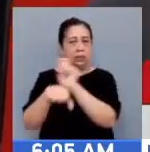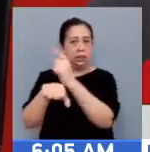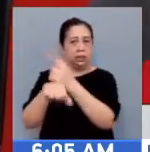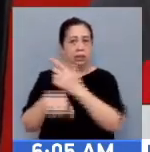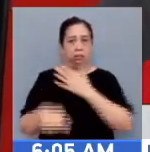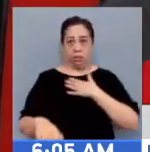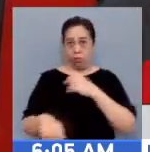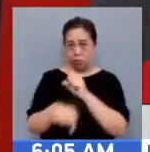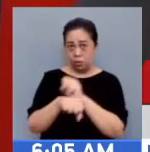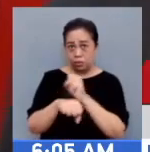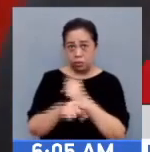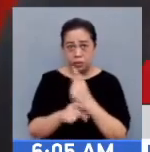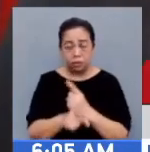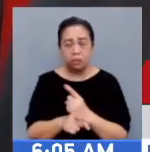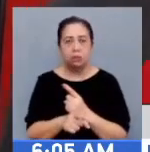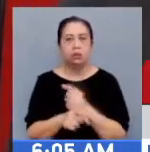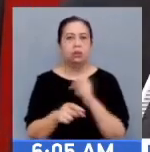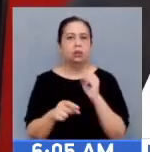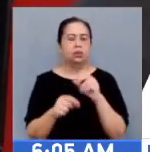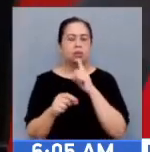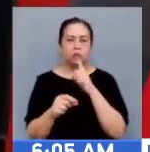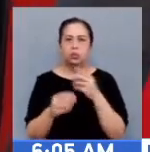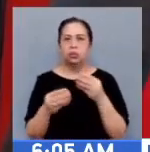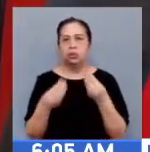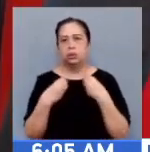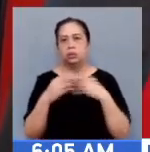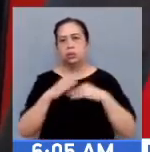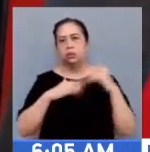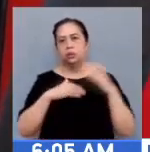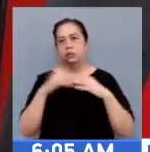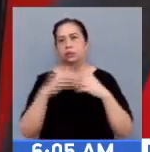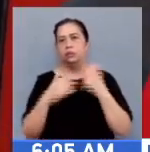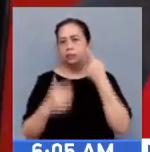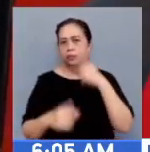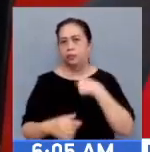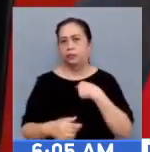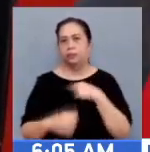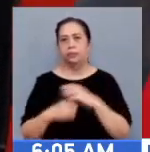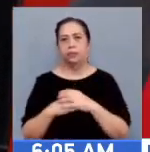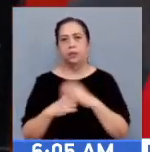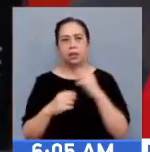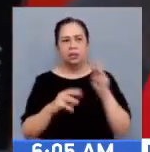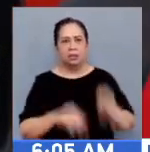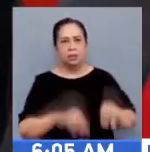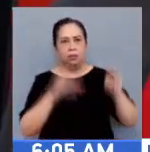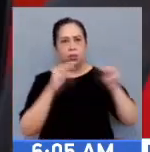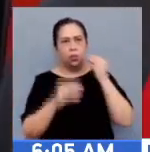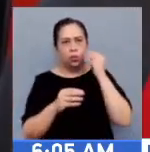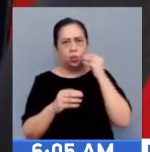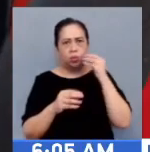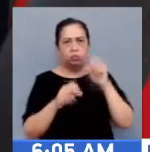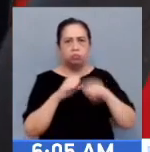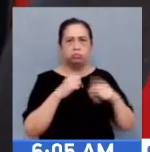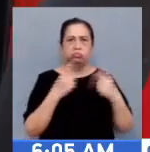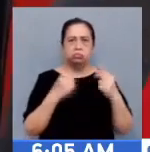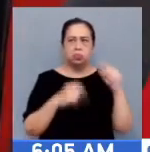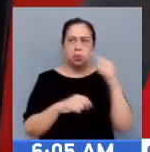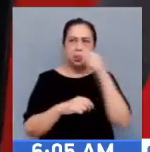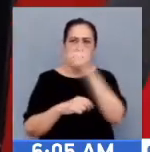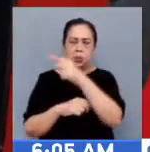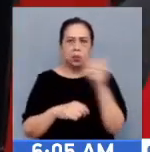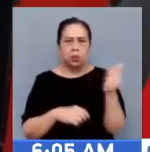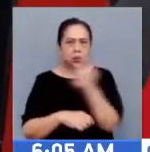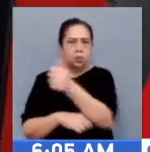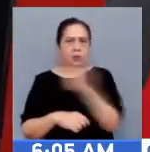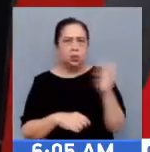eh. So sobrang convenient sa akin noon. Tsaka taga Malabon ako. So pamasahe ko sa araw-araw,